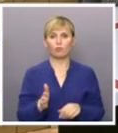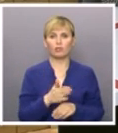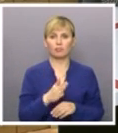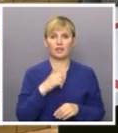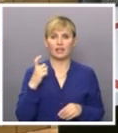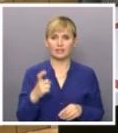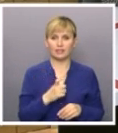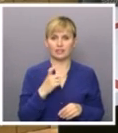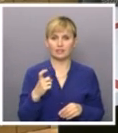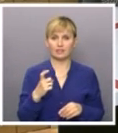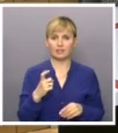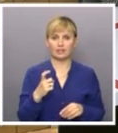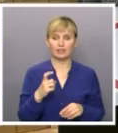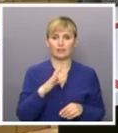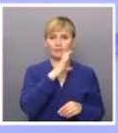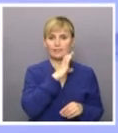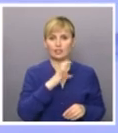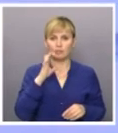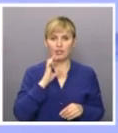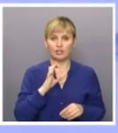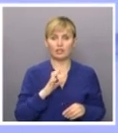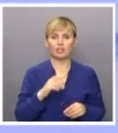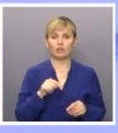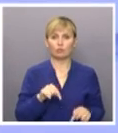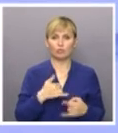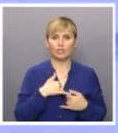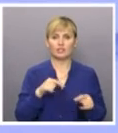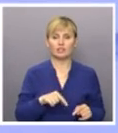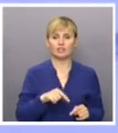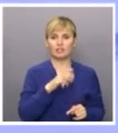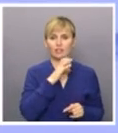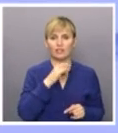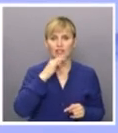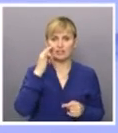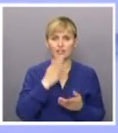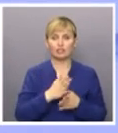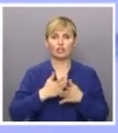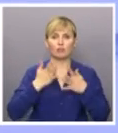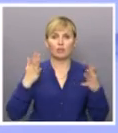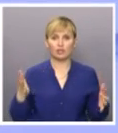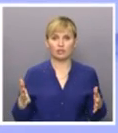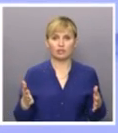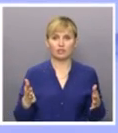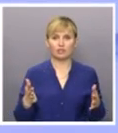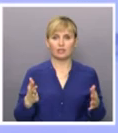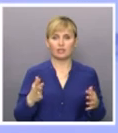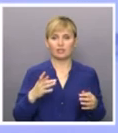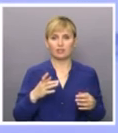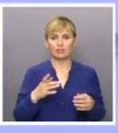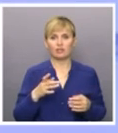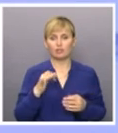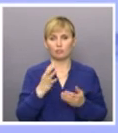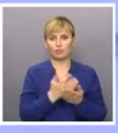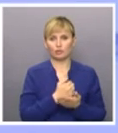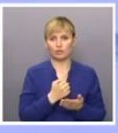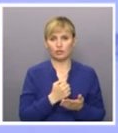в Сибири, здесь у нас в Северном Казахстане, где есть огромное количество маленьких озер, где и фауна составляет